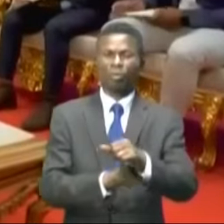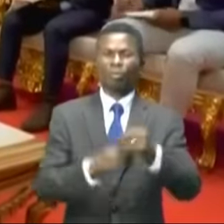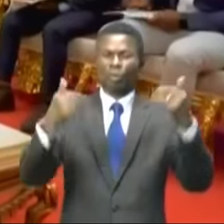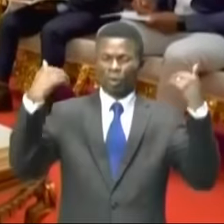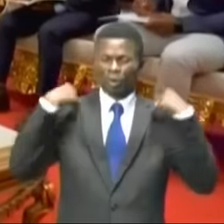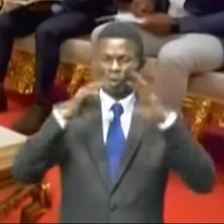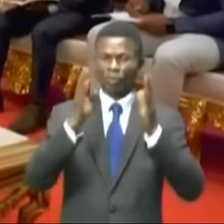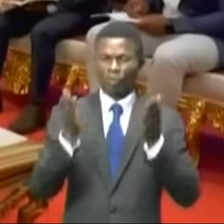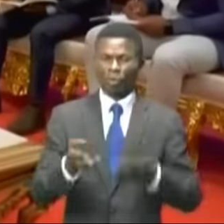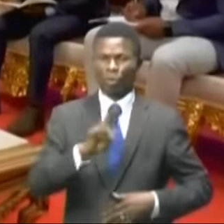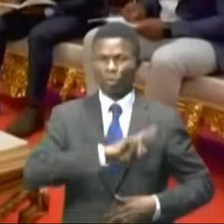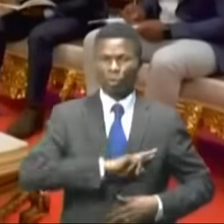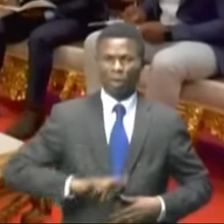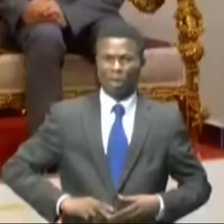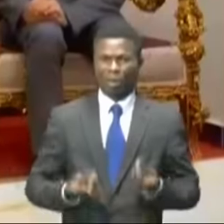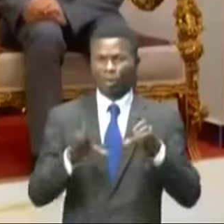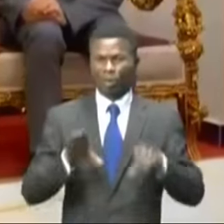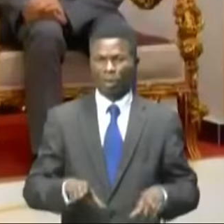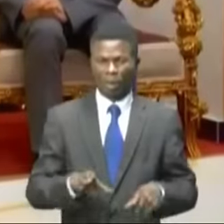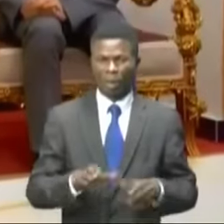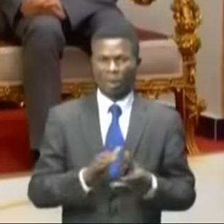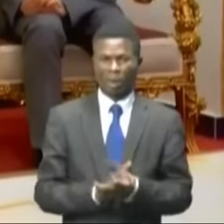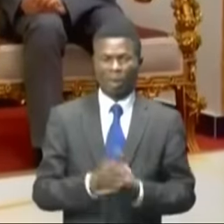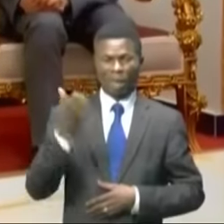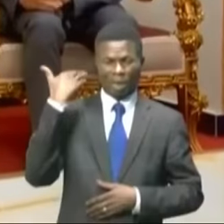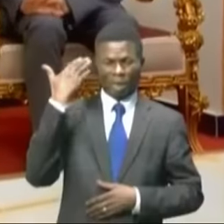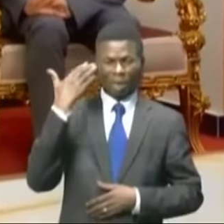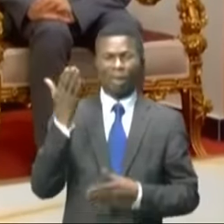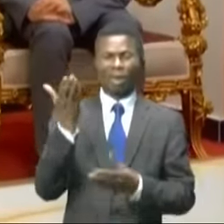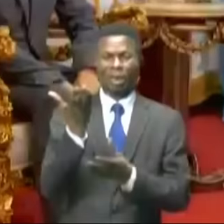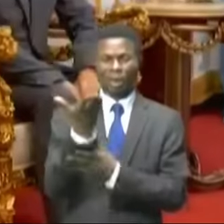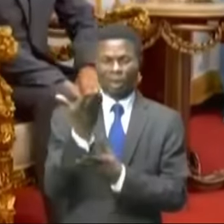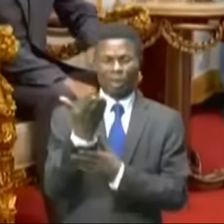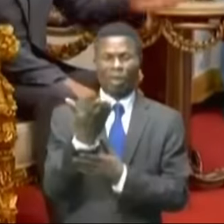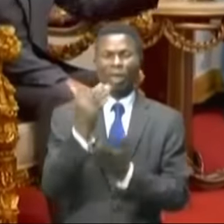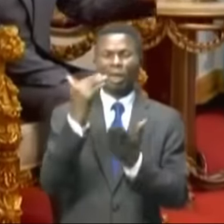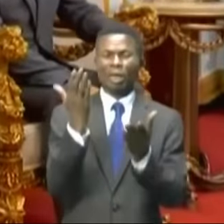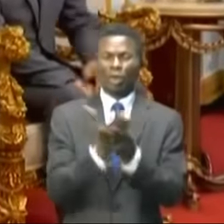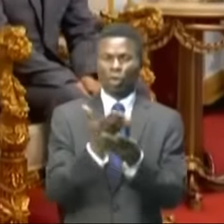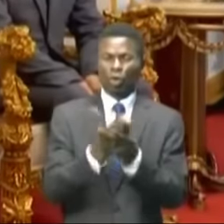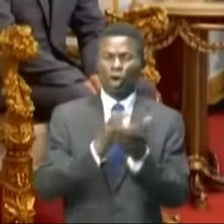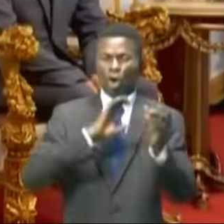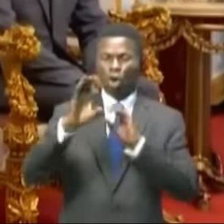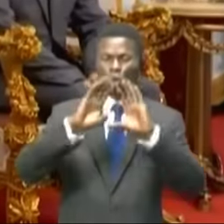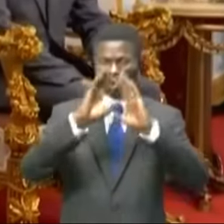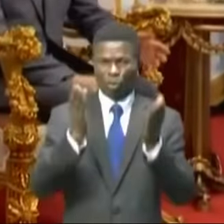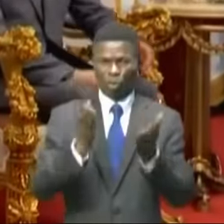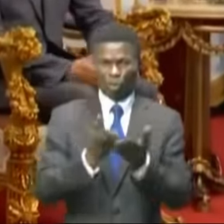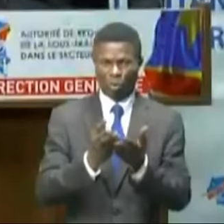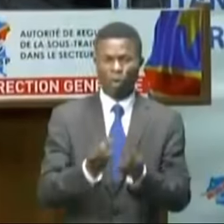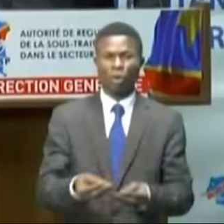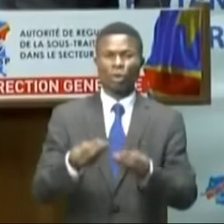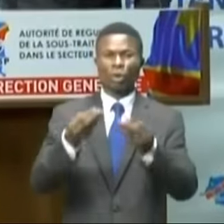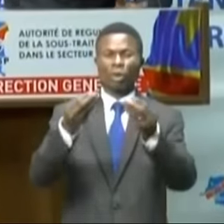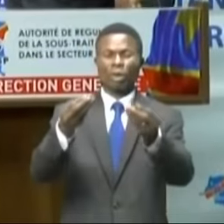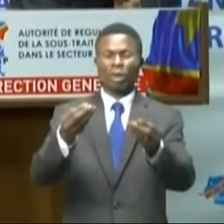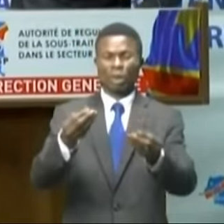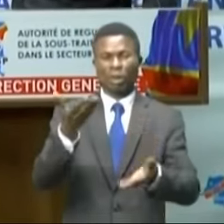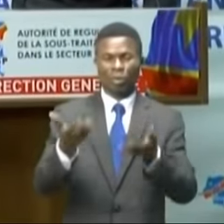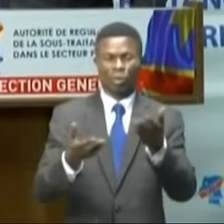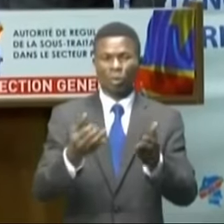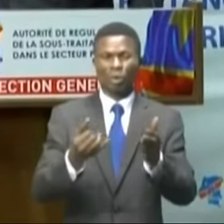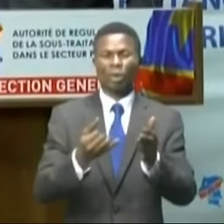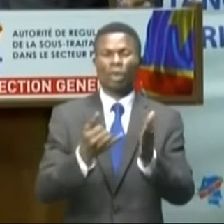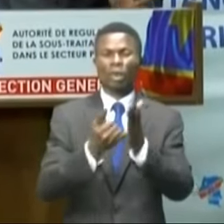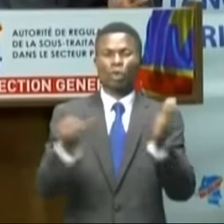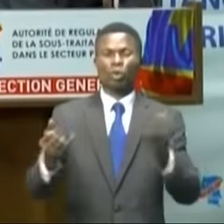RDC. Déjà, il y a eu un moratoire depuis l'année passée dans les télécoms qu'on avait donné, je crois, de 60